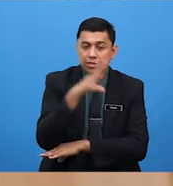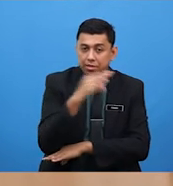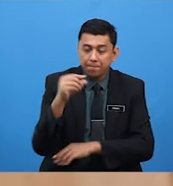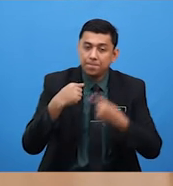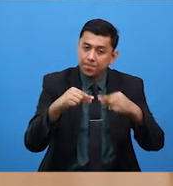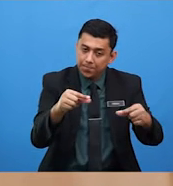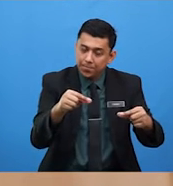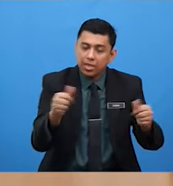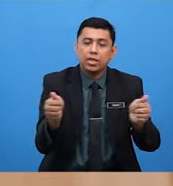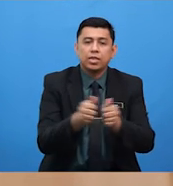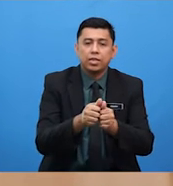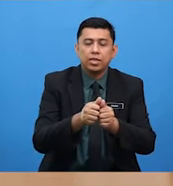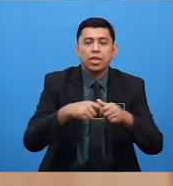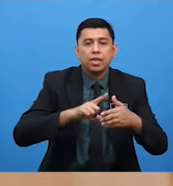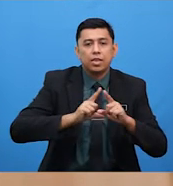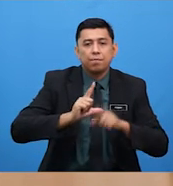dan bergerak dengan lebih laju.